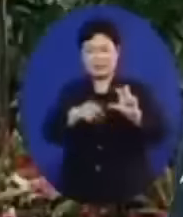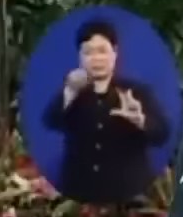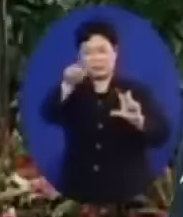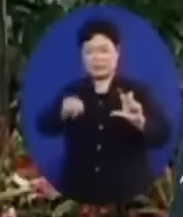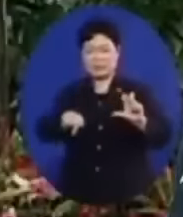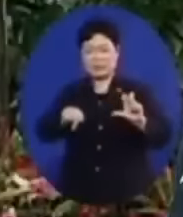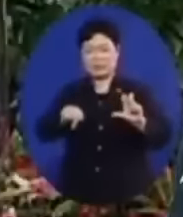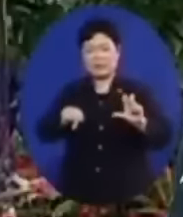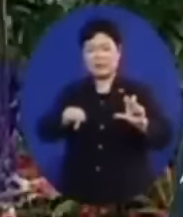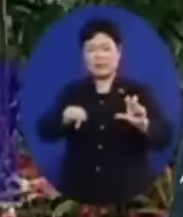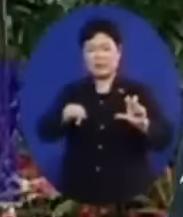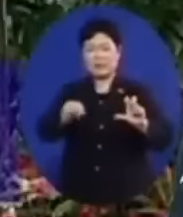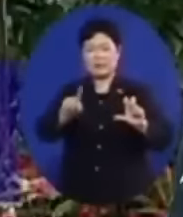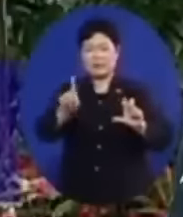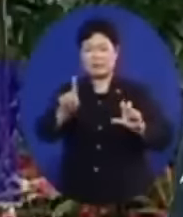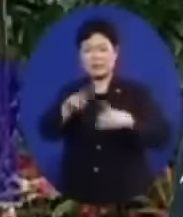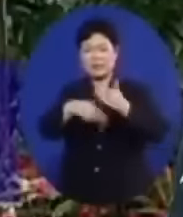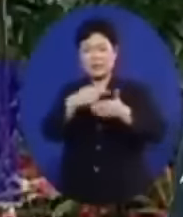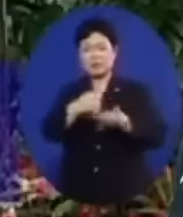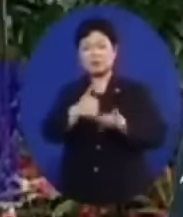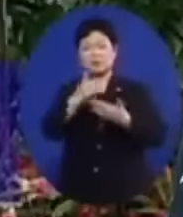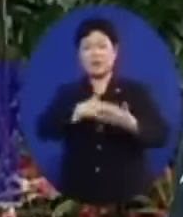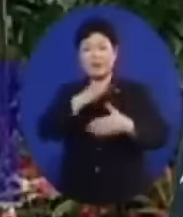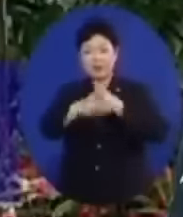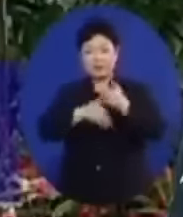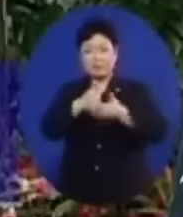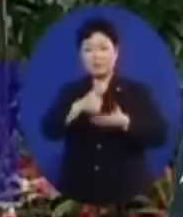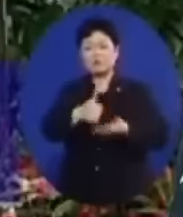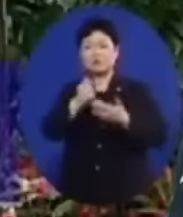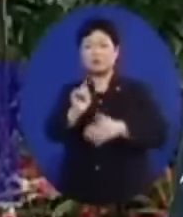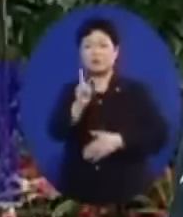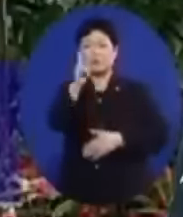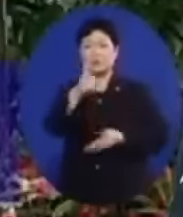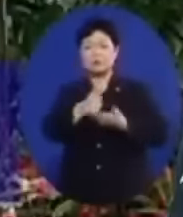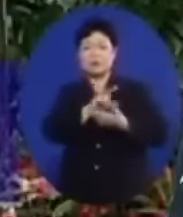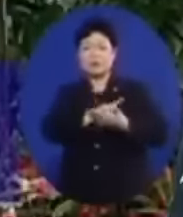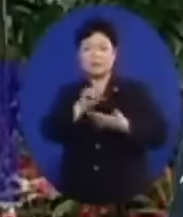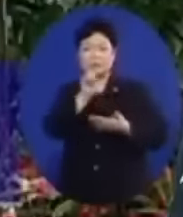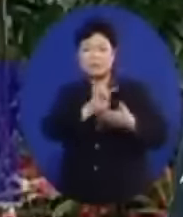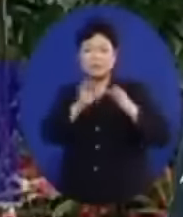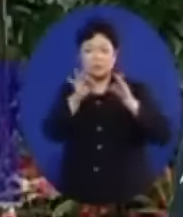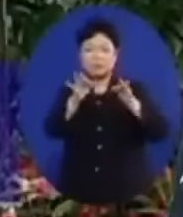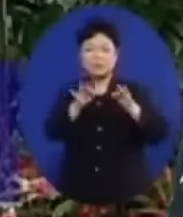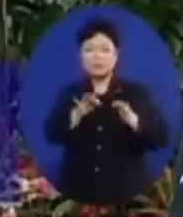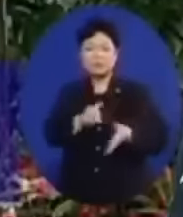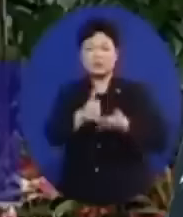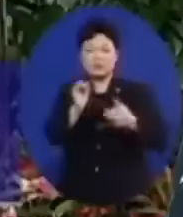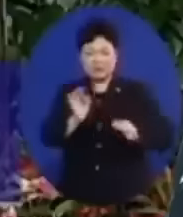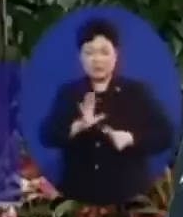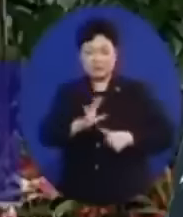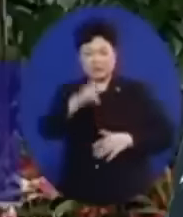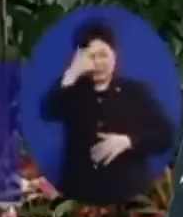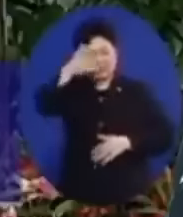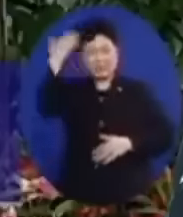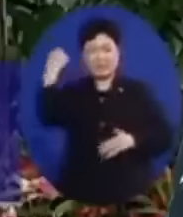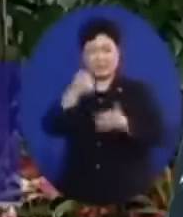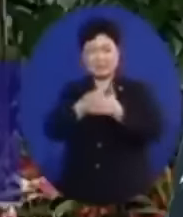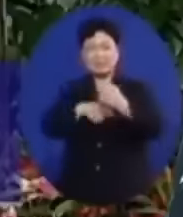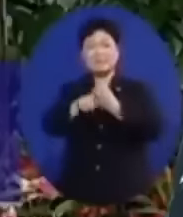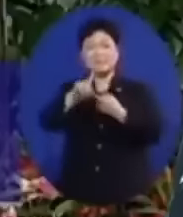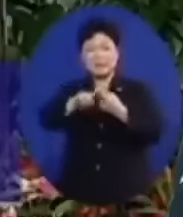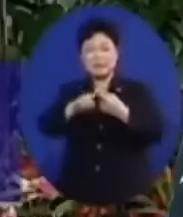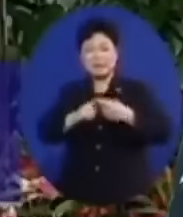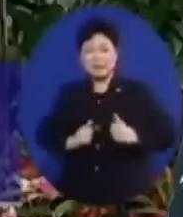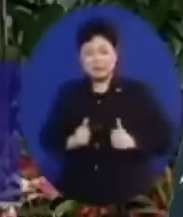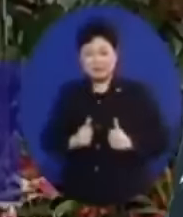1절에 야훼여 주는 나의 하나님이시라. 내가 주를 높이고 주의 이름을 찬송하오리니 주는 기사를 옛적에 정하신 뜻대로